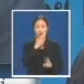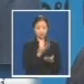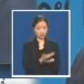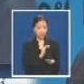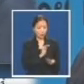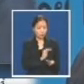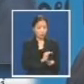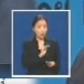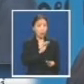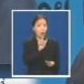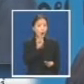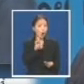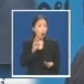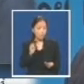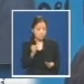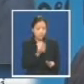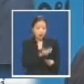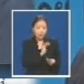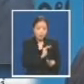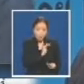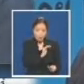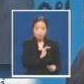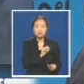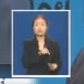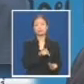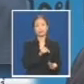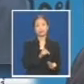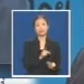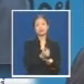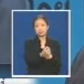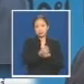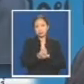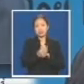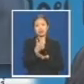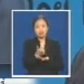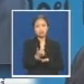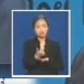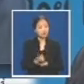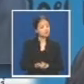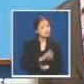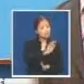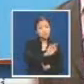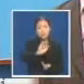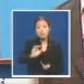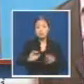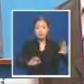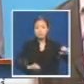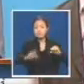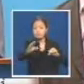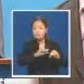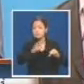ามารวมตัวกันเอาทรัพยากรที่ทุกคนมีอยู่มารวมกันแล้วก็สร้างหลักประกันต